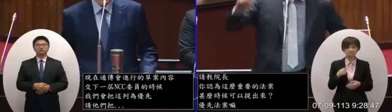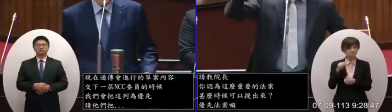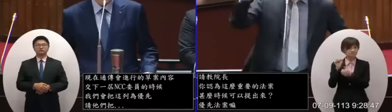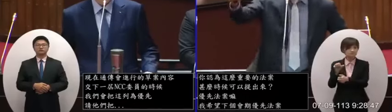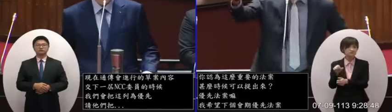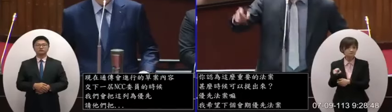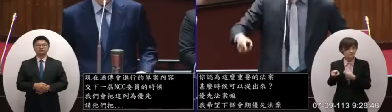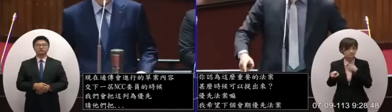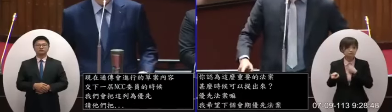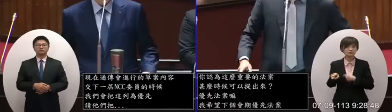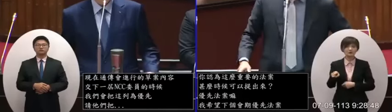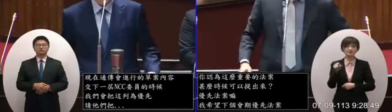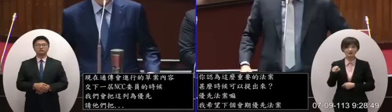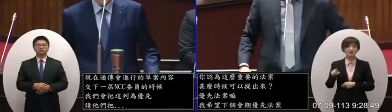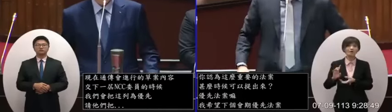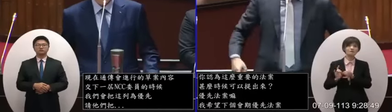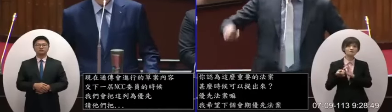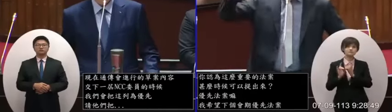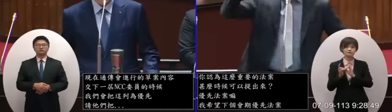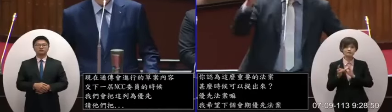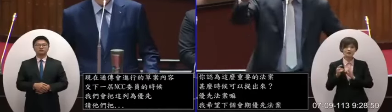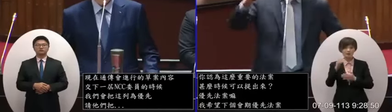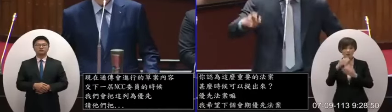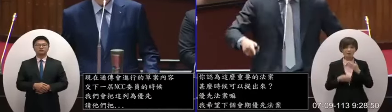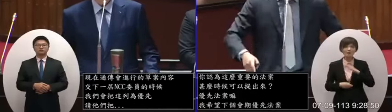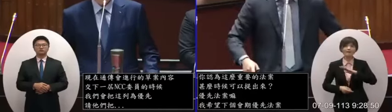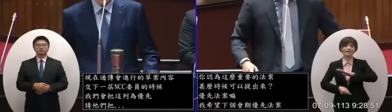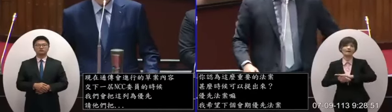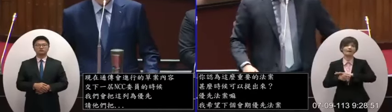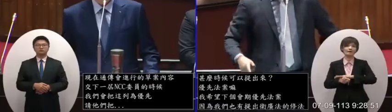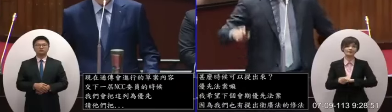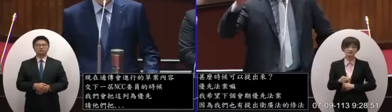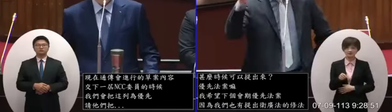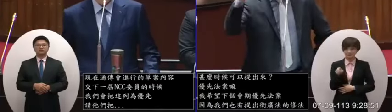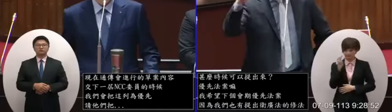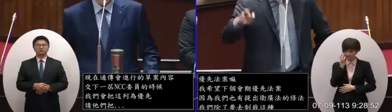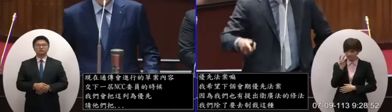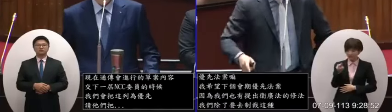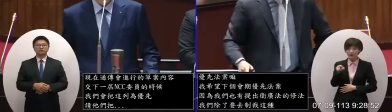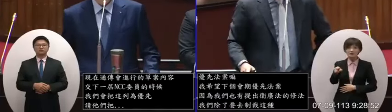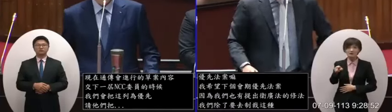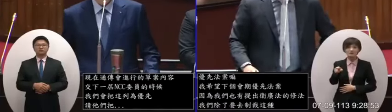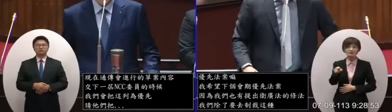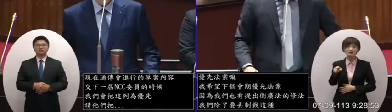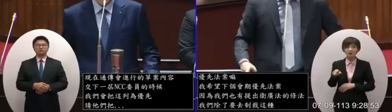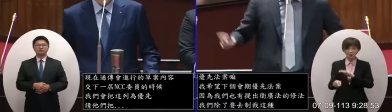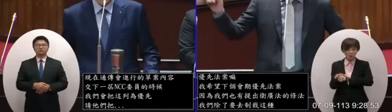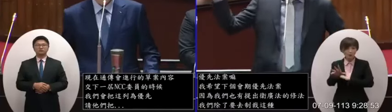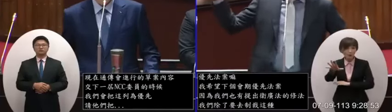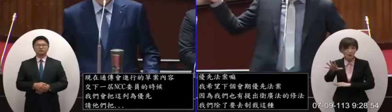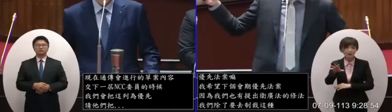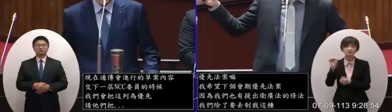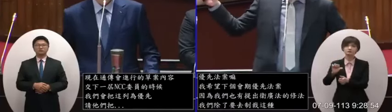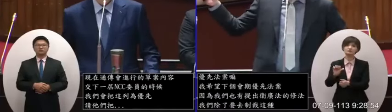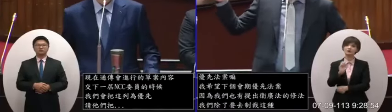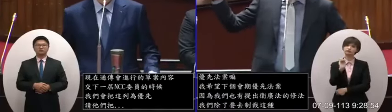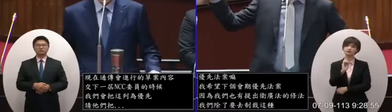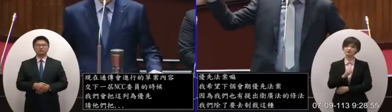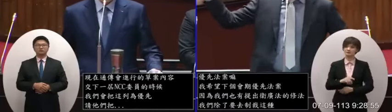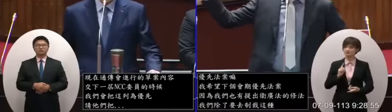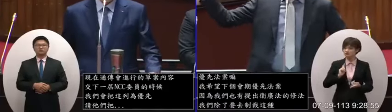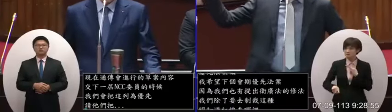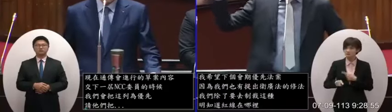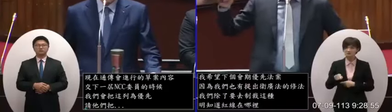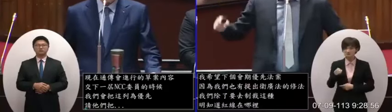哪里、跨越红线，对他却毫无处罚这种恶质的媒体之外，我们还希望